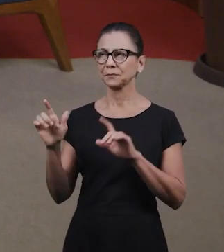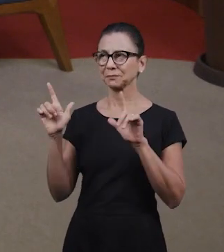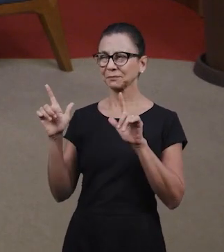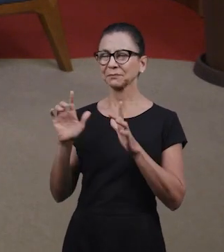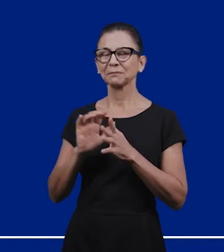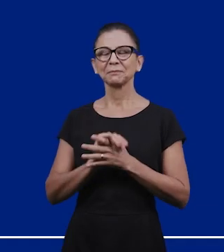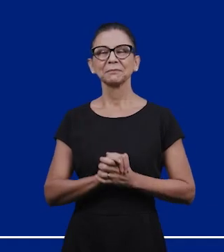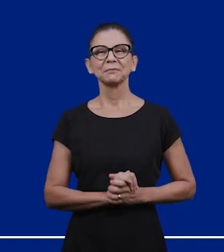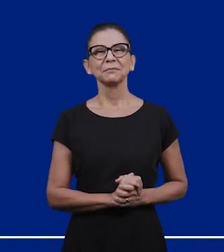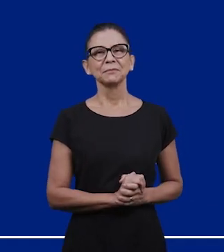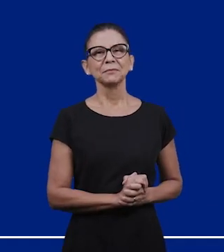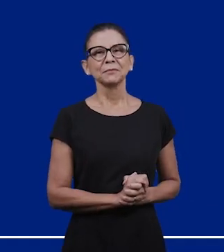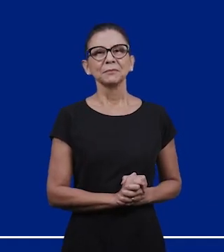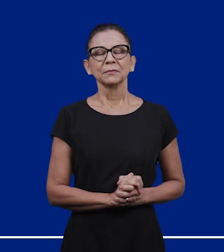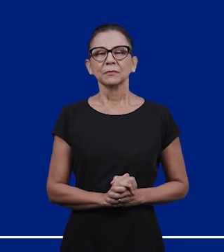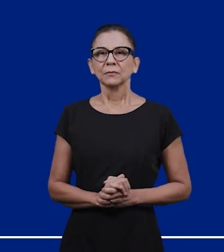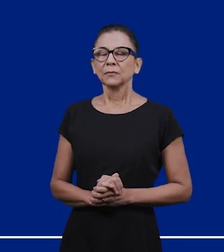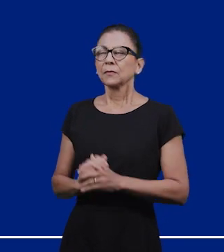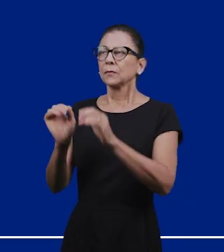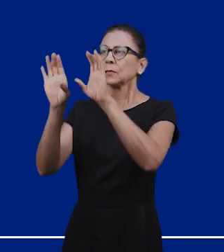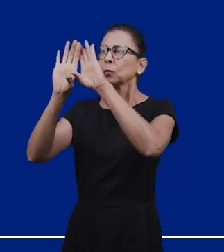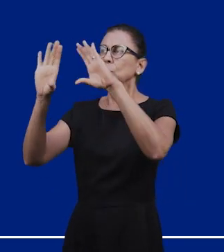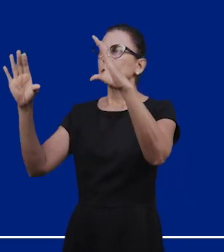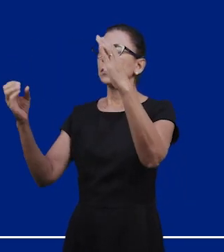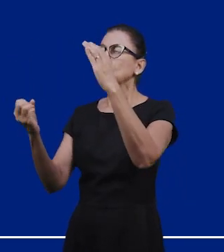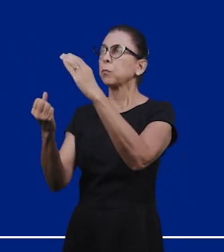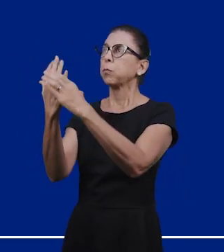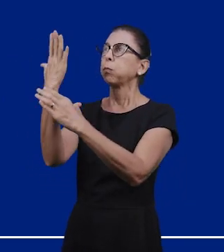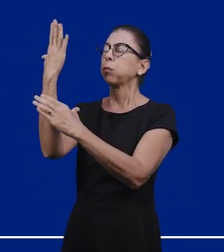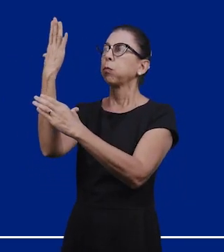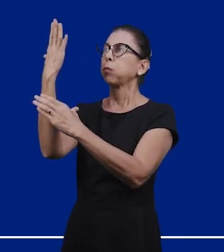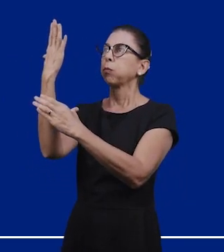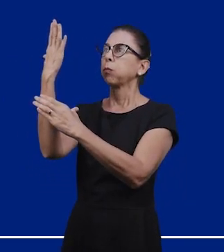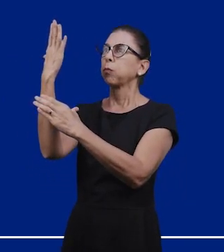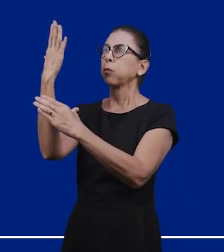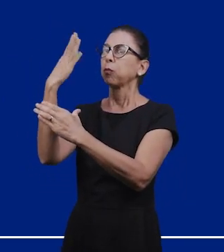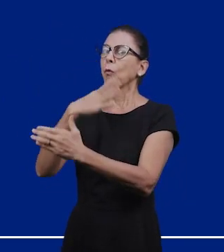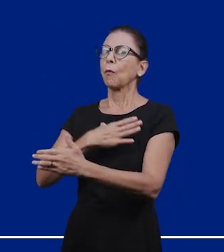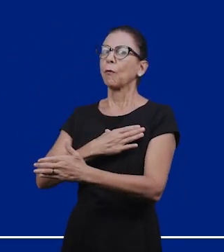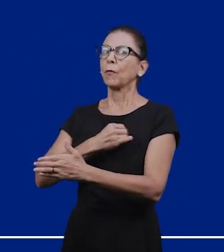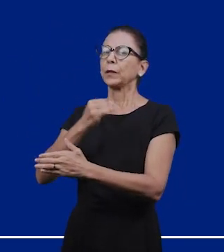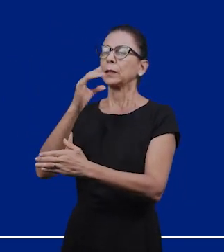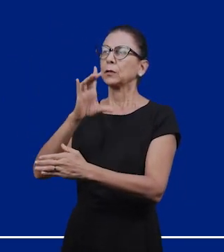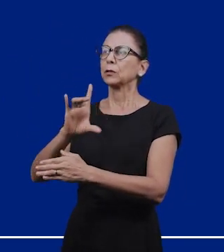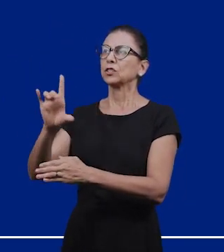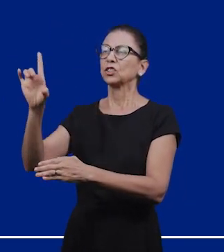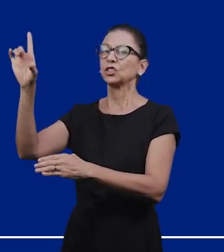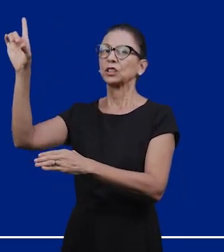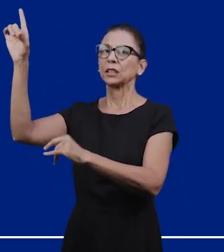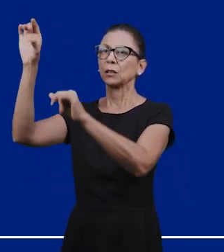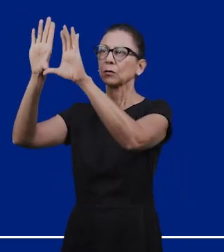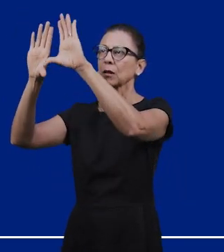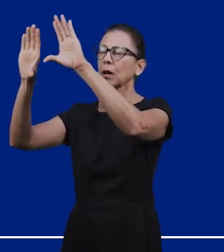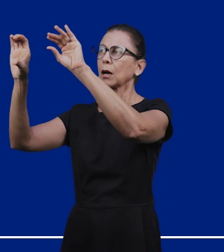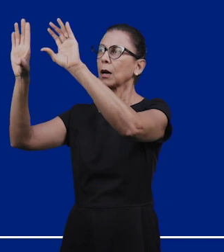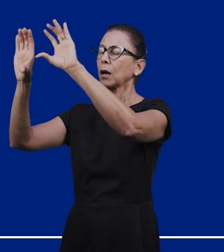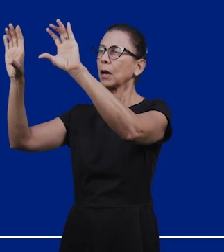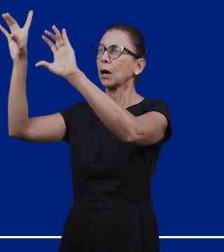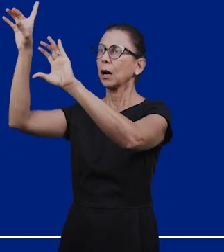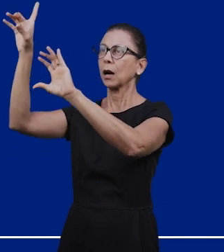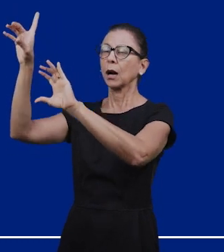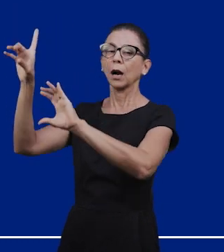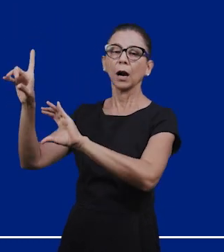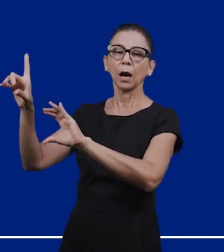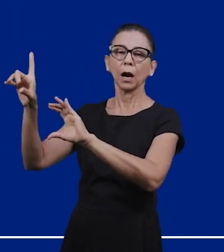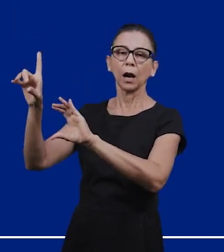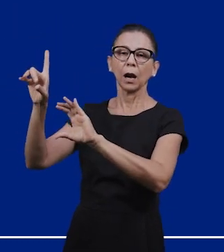en Matthieu 24, verset 30, qui dit, « Alors, il apparaîtra au ciel le signe du Fils de l'homme, et toutes les tribus